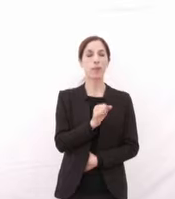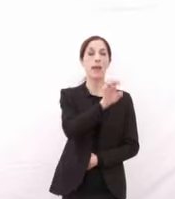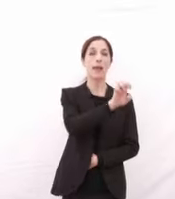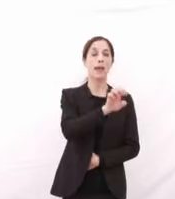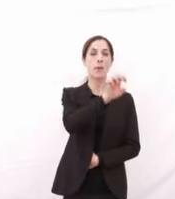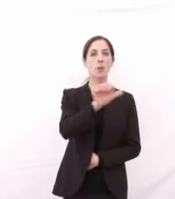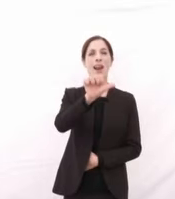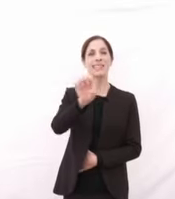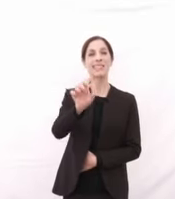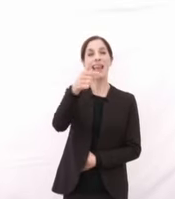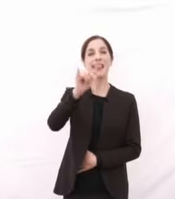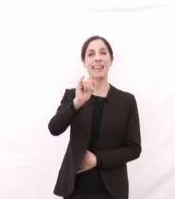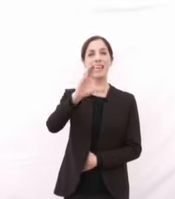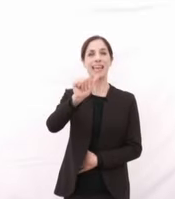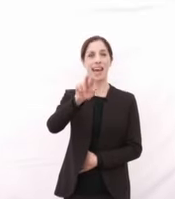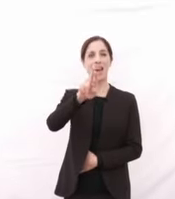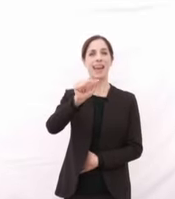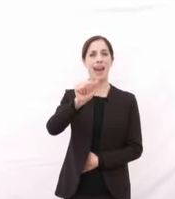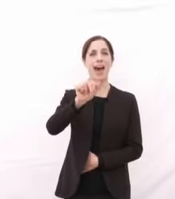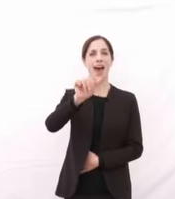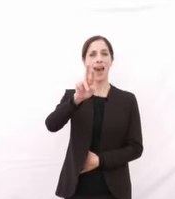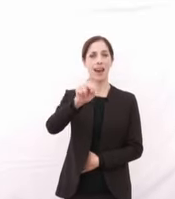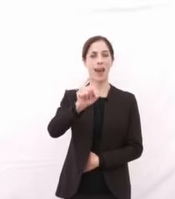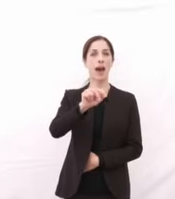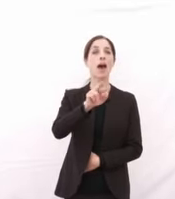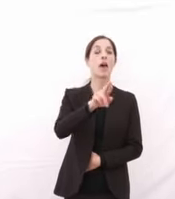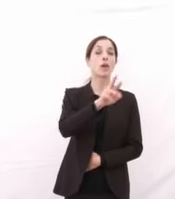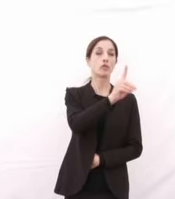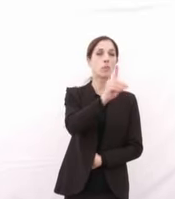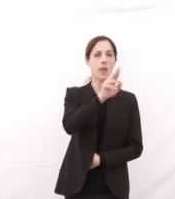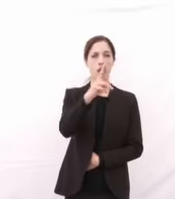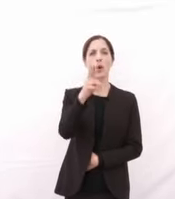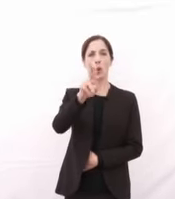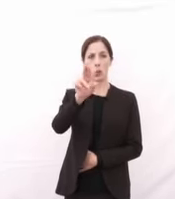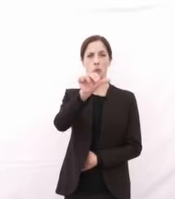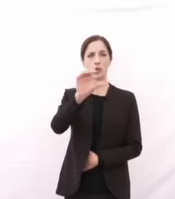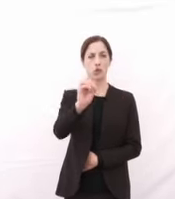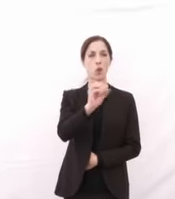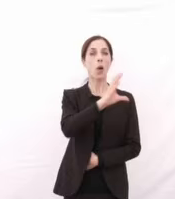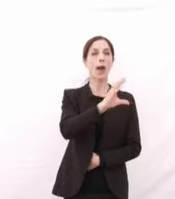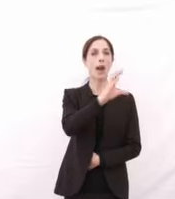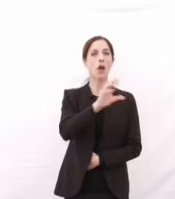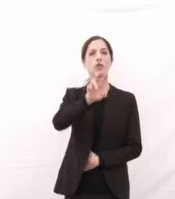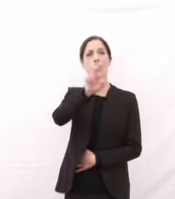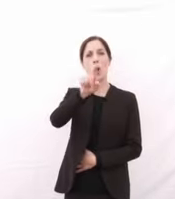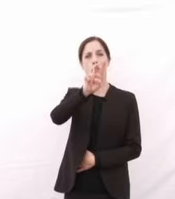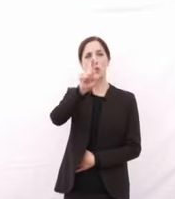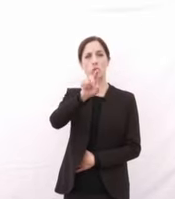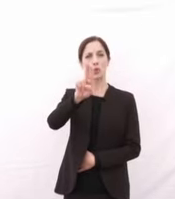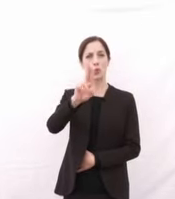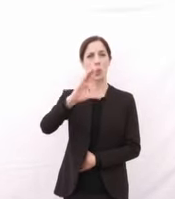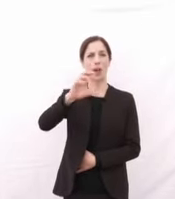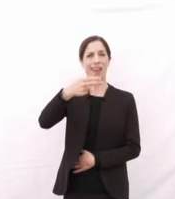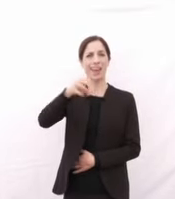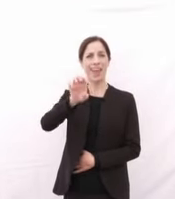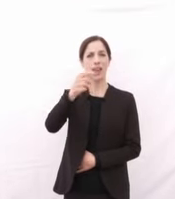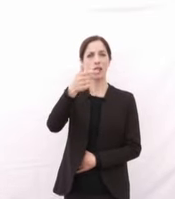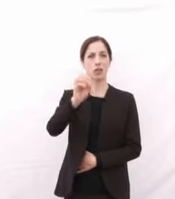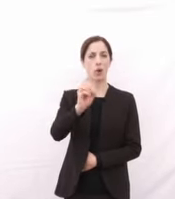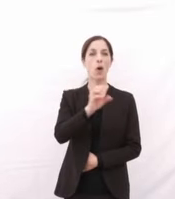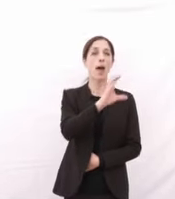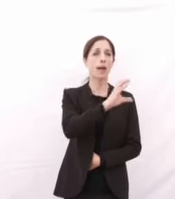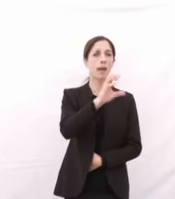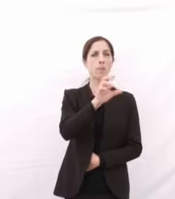Emanuela Setti Carraro. Domenico Russo. Calogero Zucchetto.